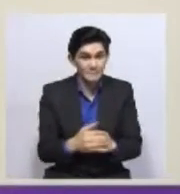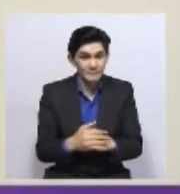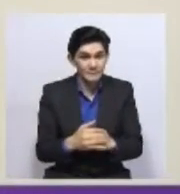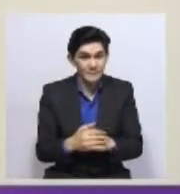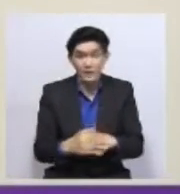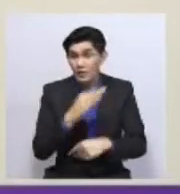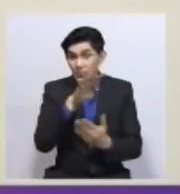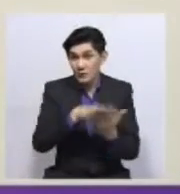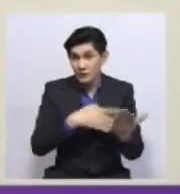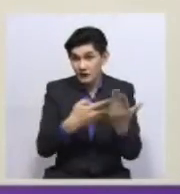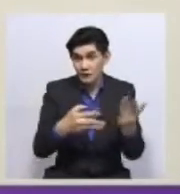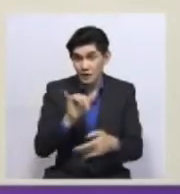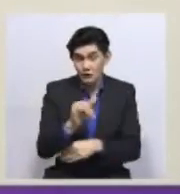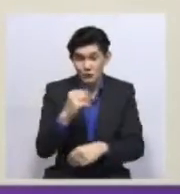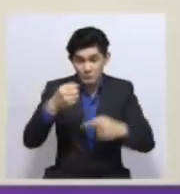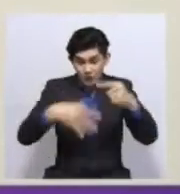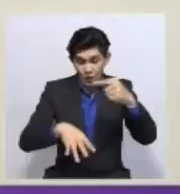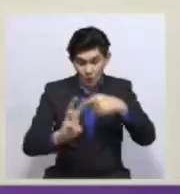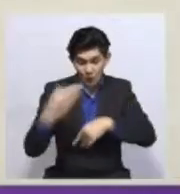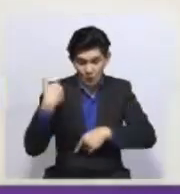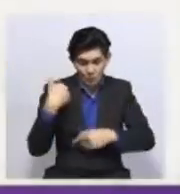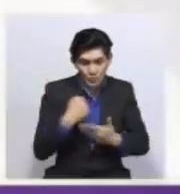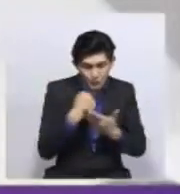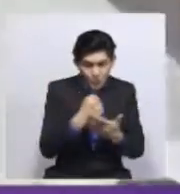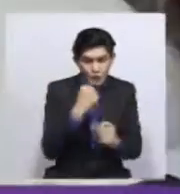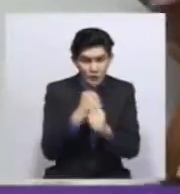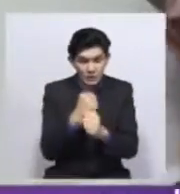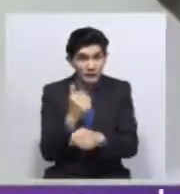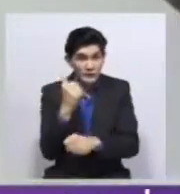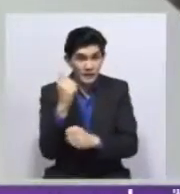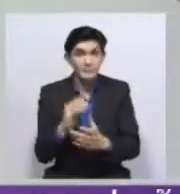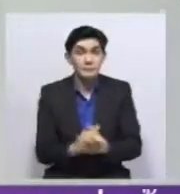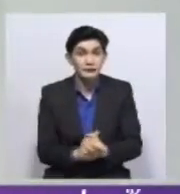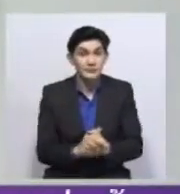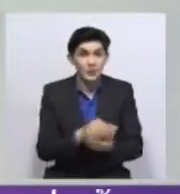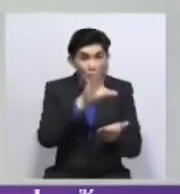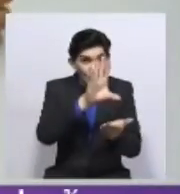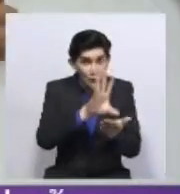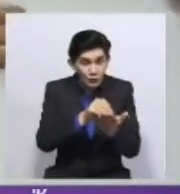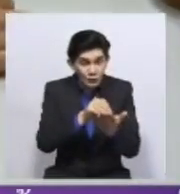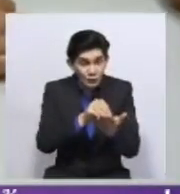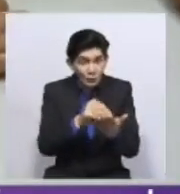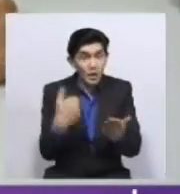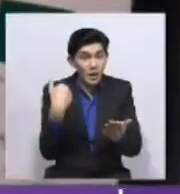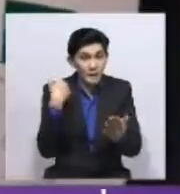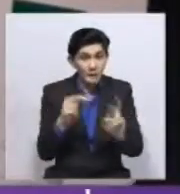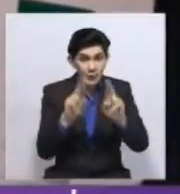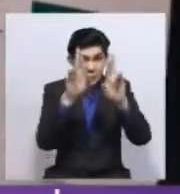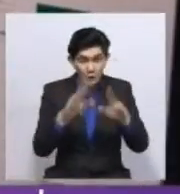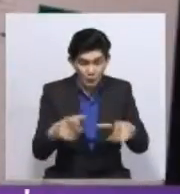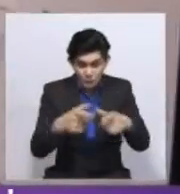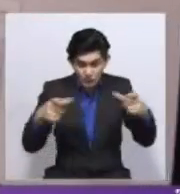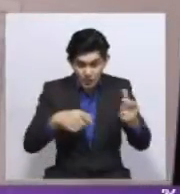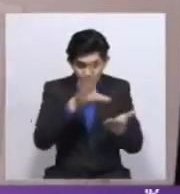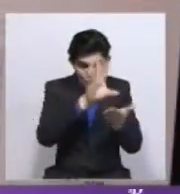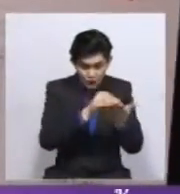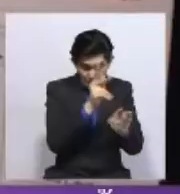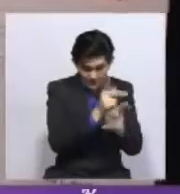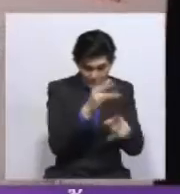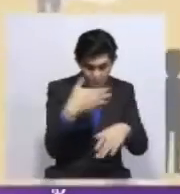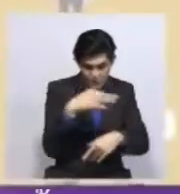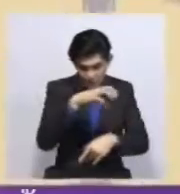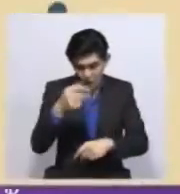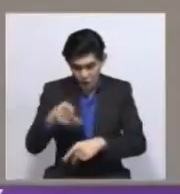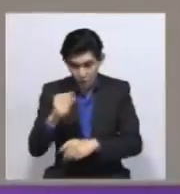6เรื่องเนี่ยนะข้อมูลพวกนี้ก็จะไปตอบยุทธศาสตร์ชาติ การนำข้อมูลที่ถูกเก็บไว้ในระบบ Big Data มาใช้ให้เกิดประโย